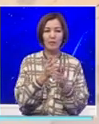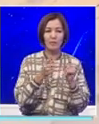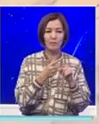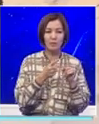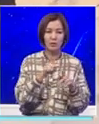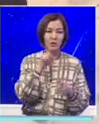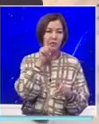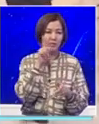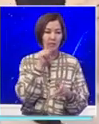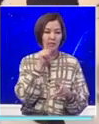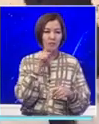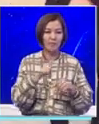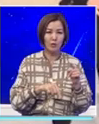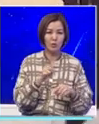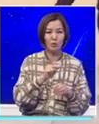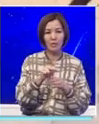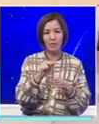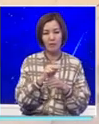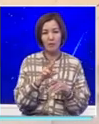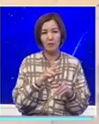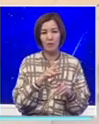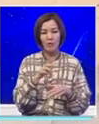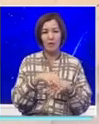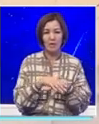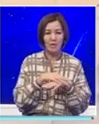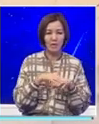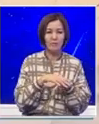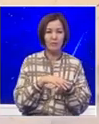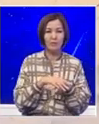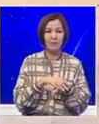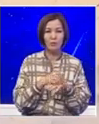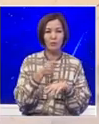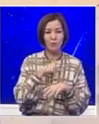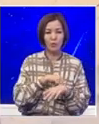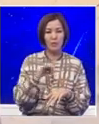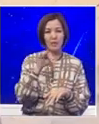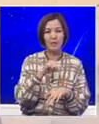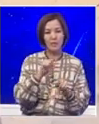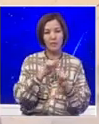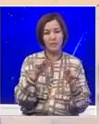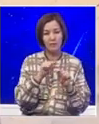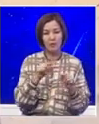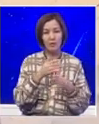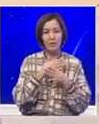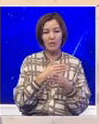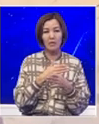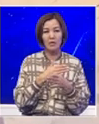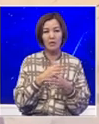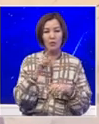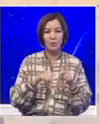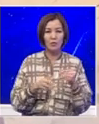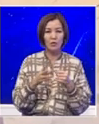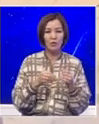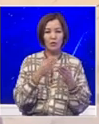жаңа жастардың патриоттық тәрбиелеу, яғни халқымыздың рухани құндылықтарын дәріптеу арқылы халықтың туған жеріне